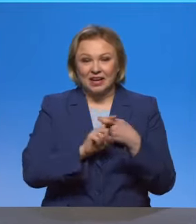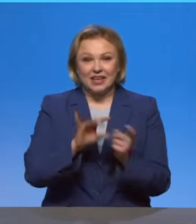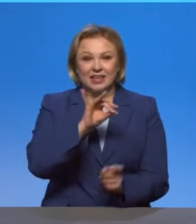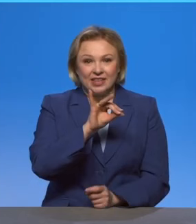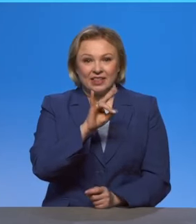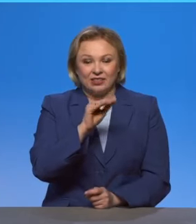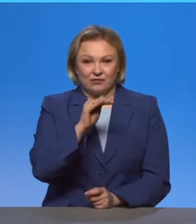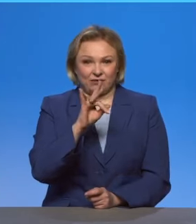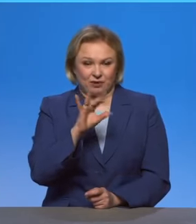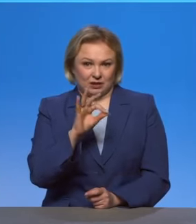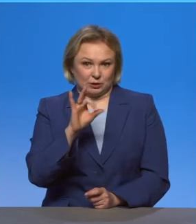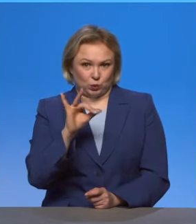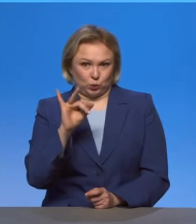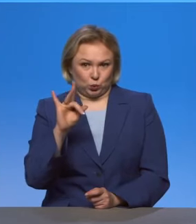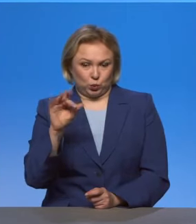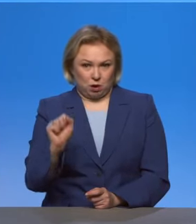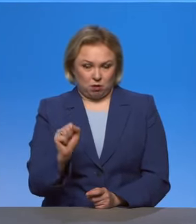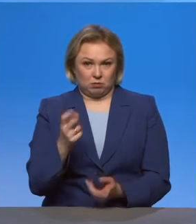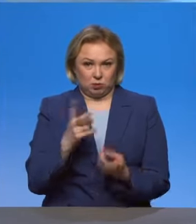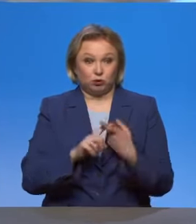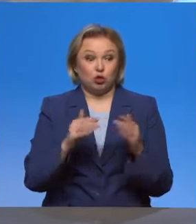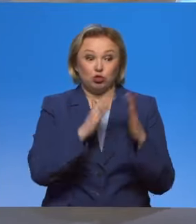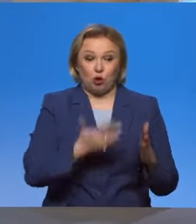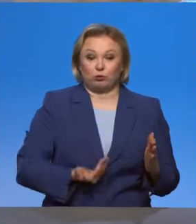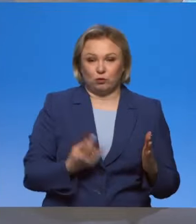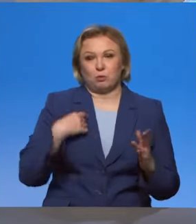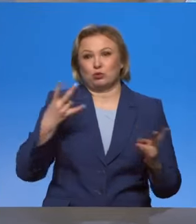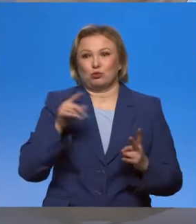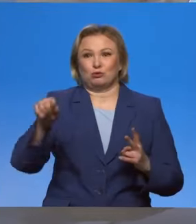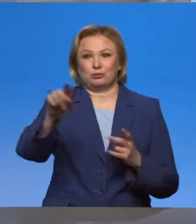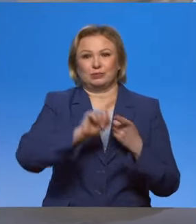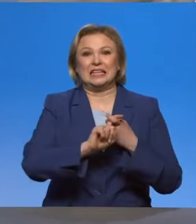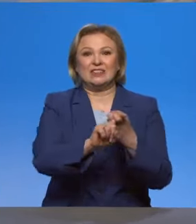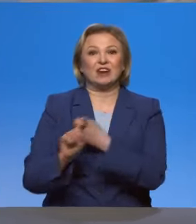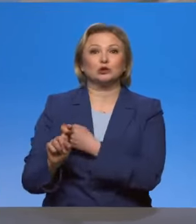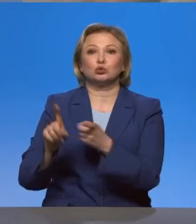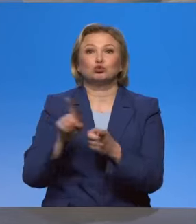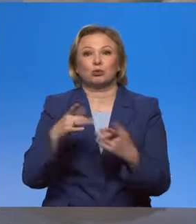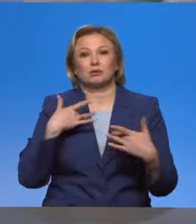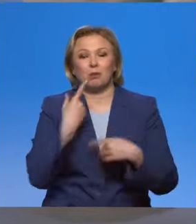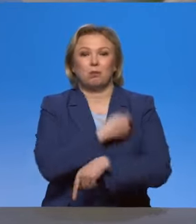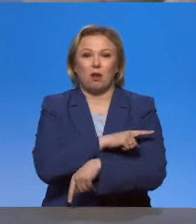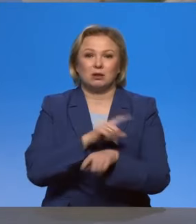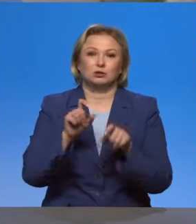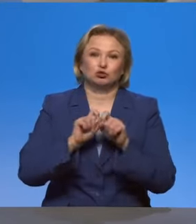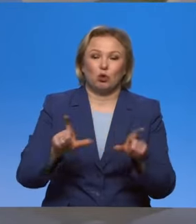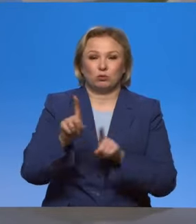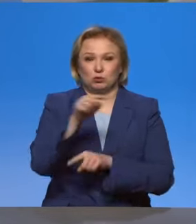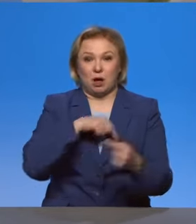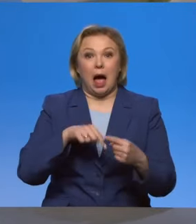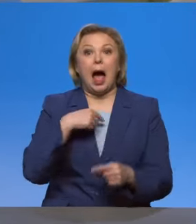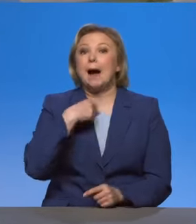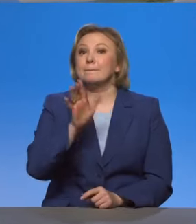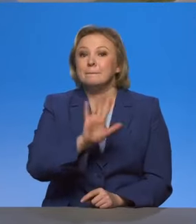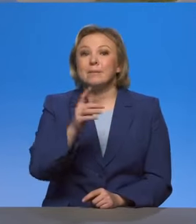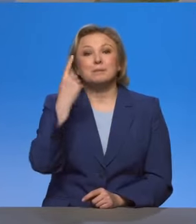своем доме, но иногда пользуешься инфраструктурой. А еще мы говорим с вами все-таки про ИЖС внутри города, понимаете?